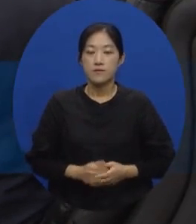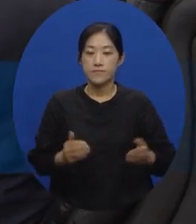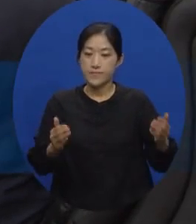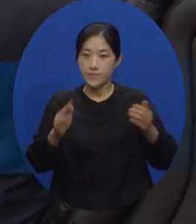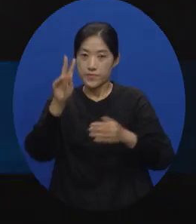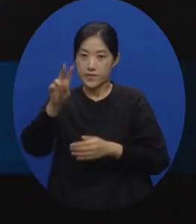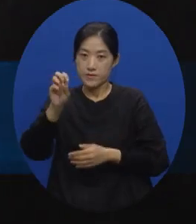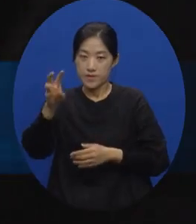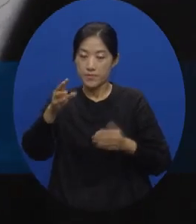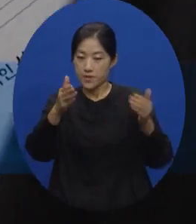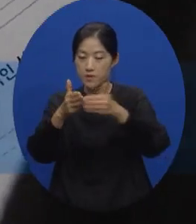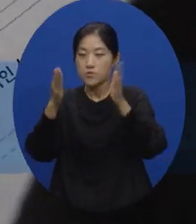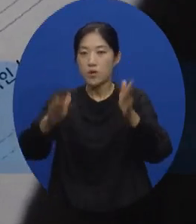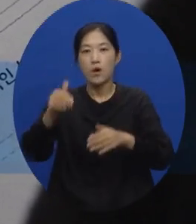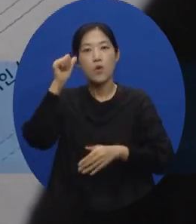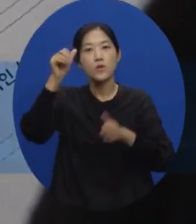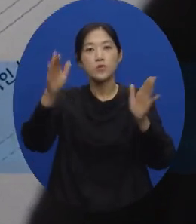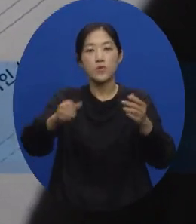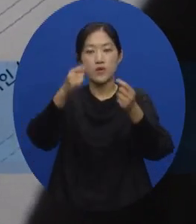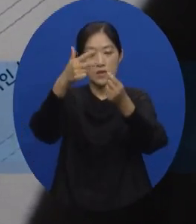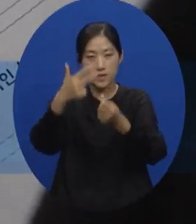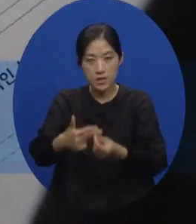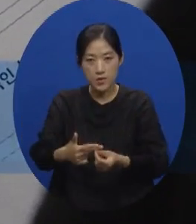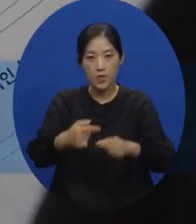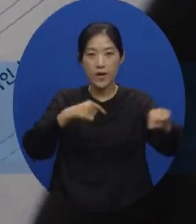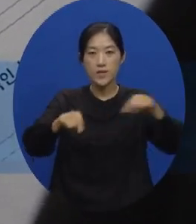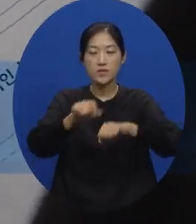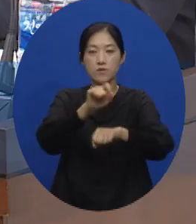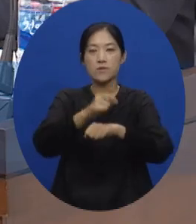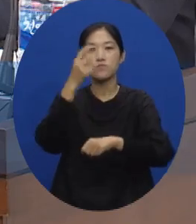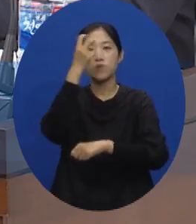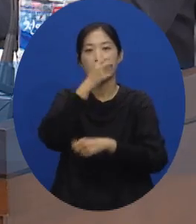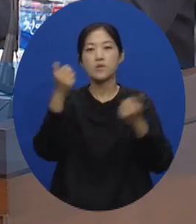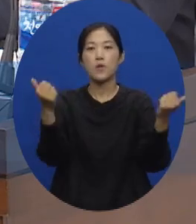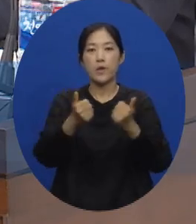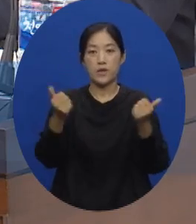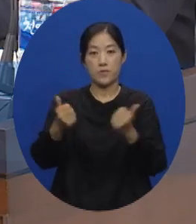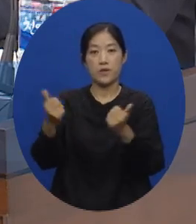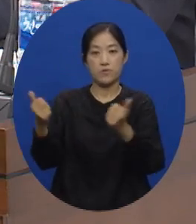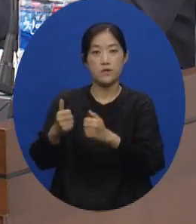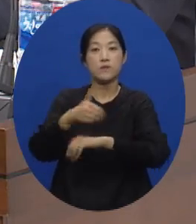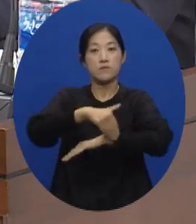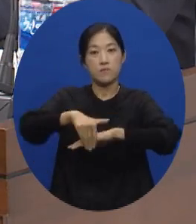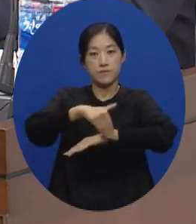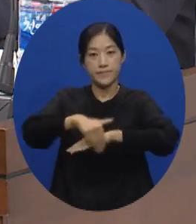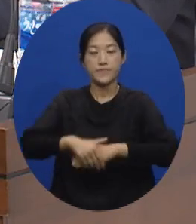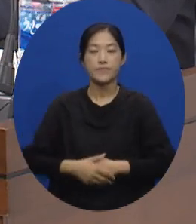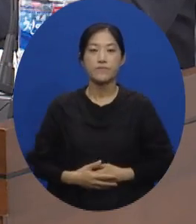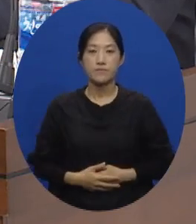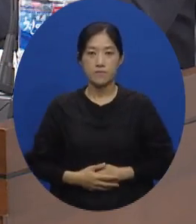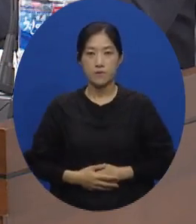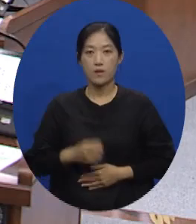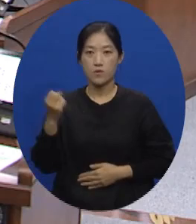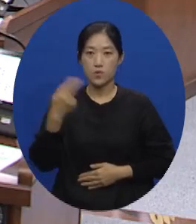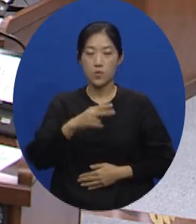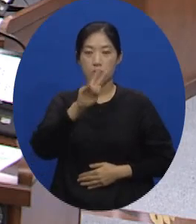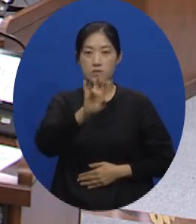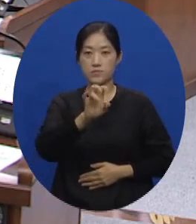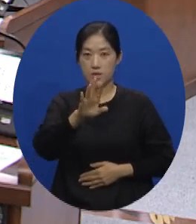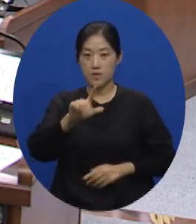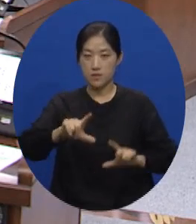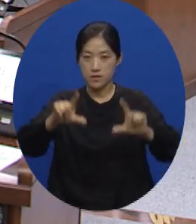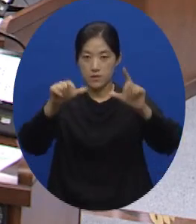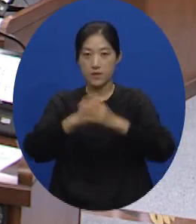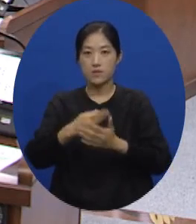23일까지 5일 동안 7차례에 걸쳐 행정사무감사 회의가 개최될 예정입니다. 또